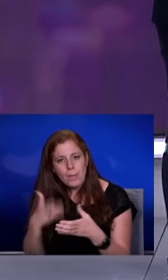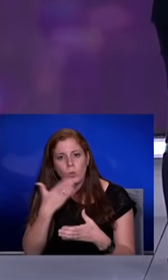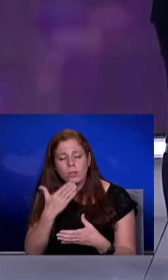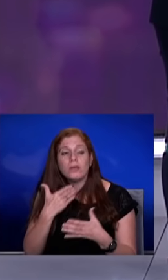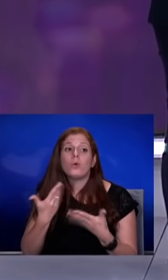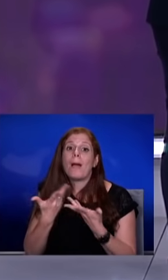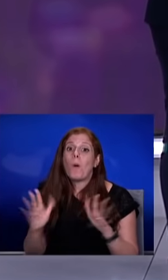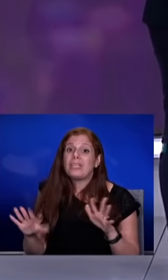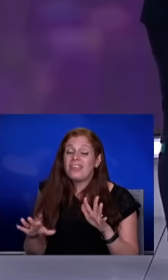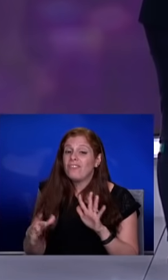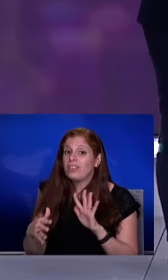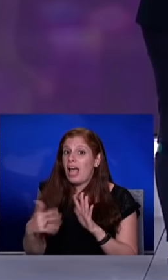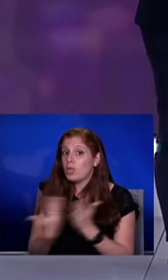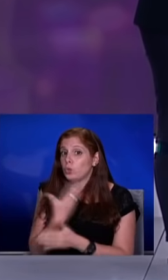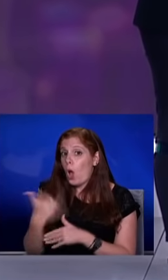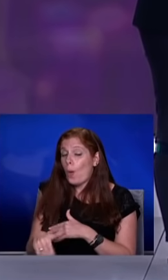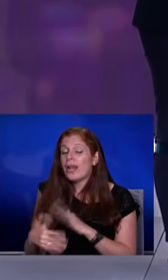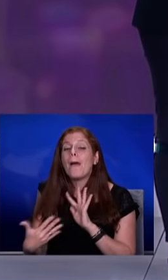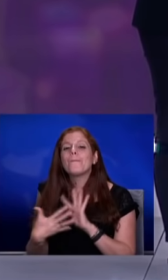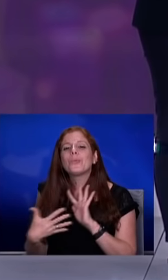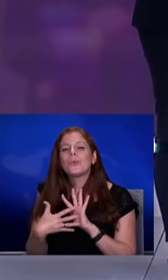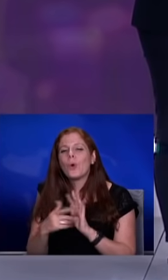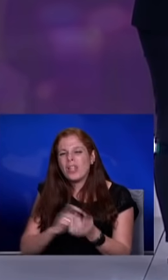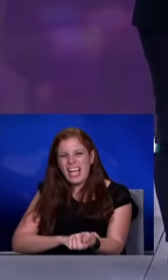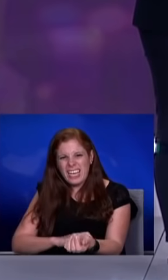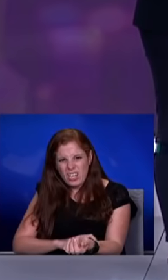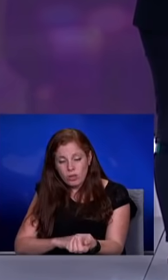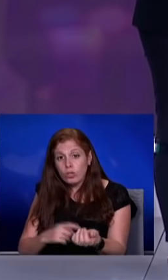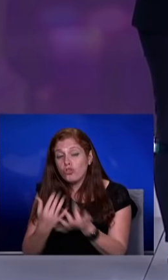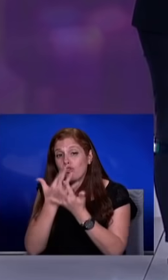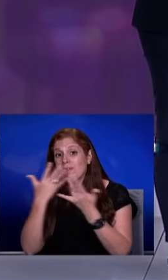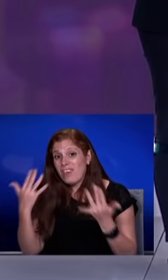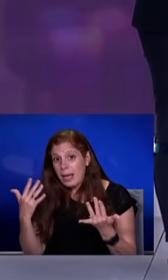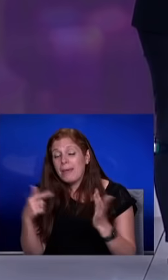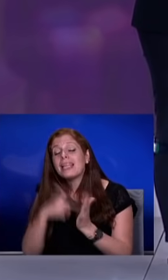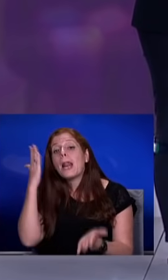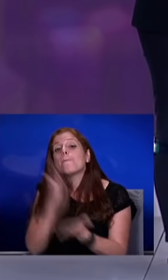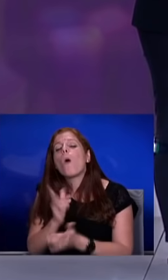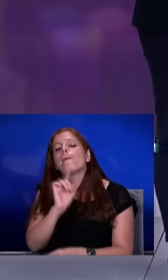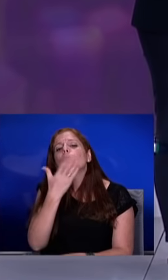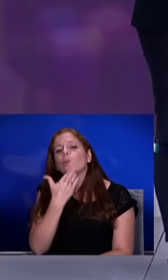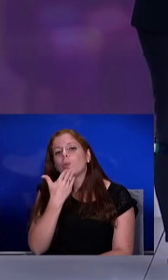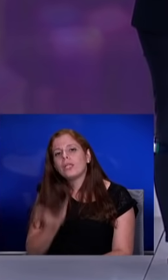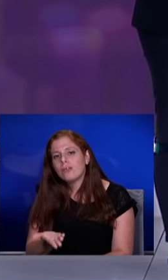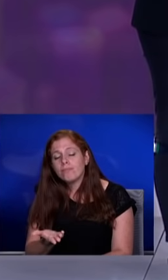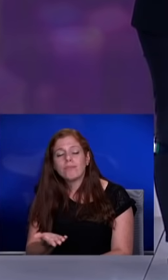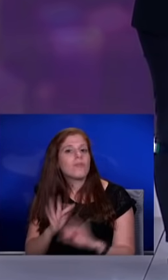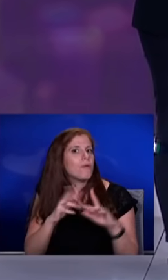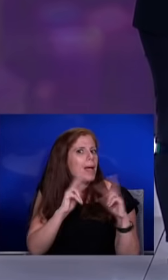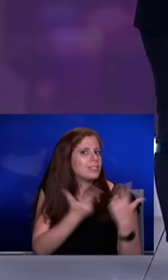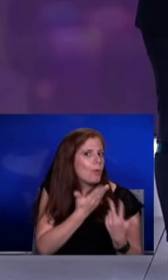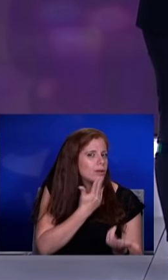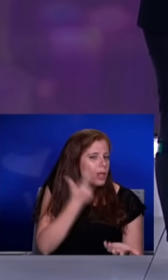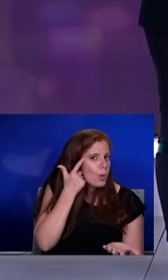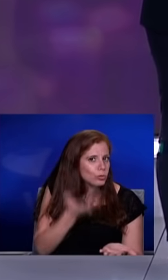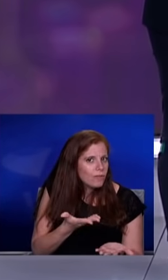האחרון, הבדיקות הגנטיות שעליהן מפנים מבררי היהדות מטעם המדינה כדי לקבוע מי הוא יהודי. ומה הציבור הישראלי חושב